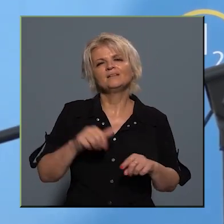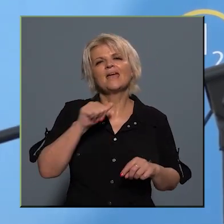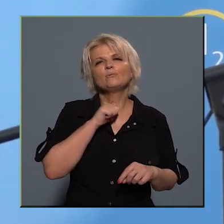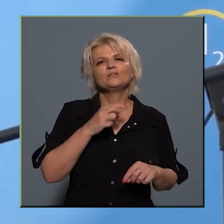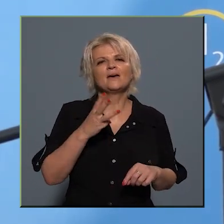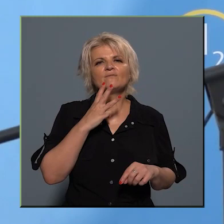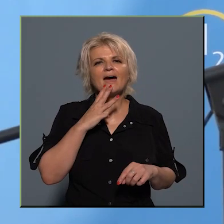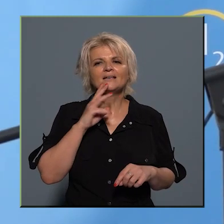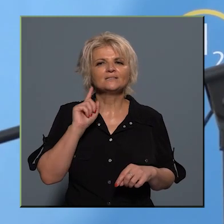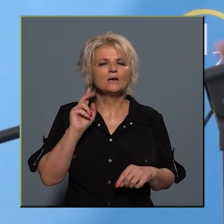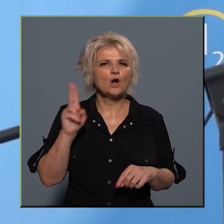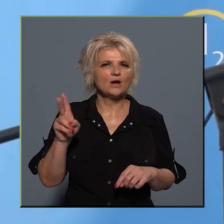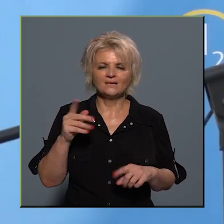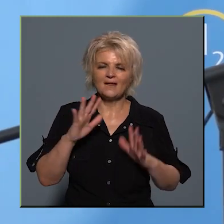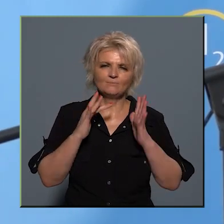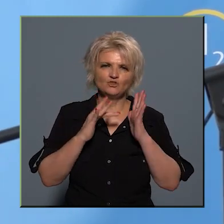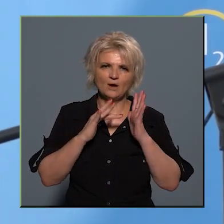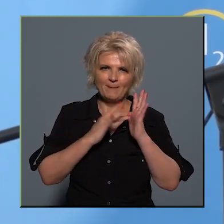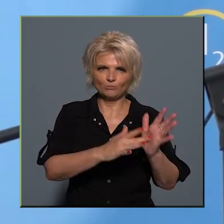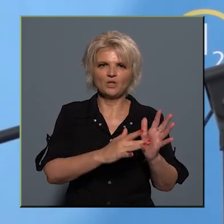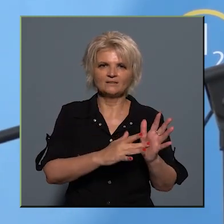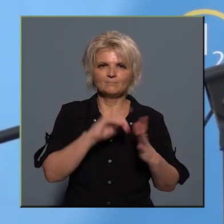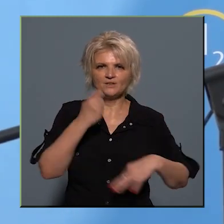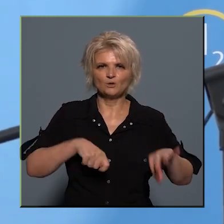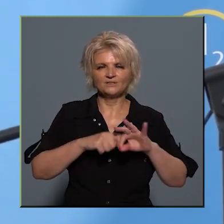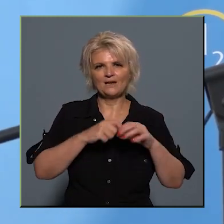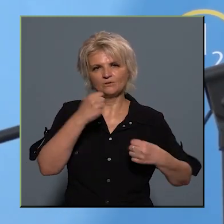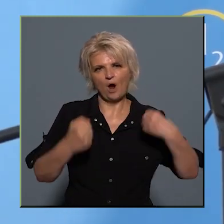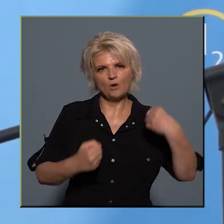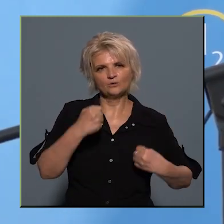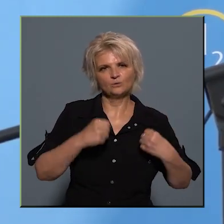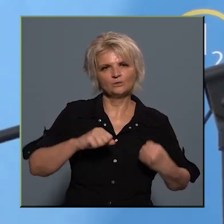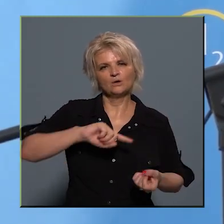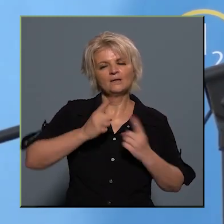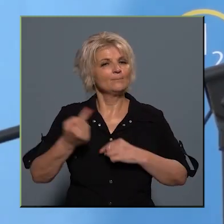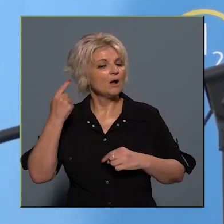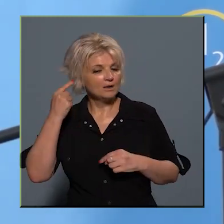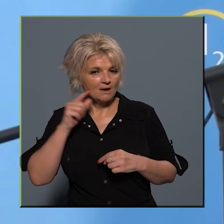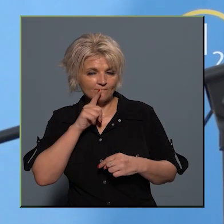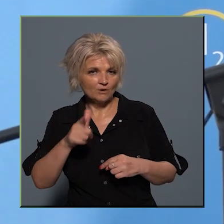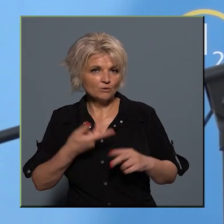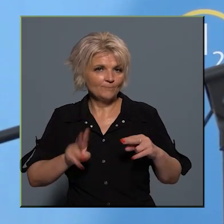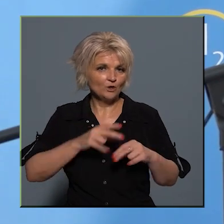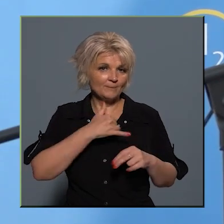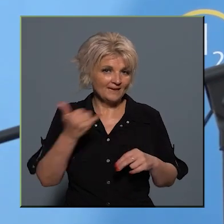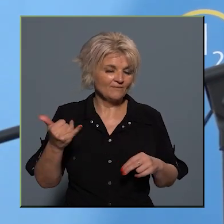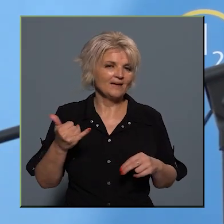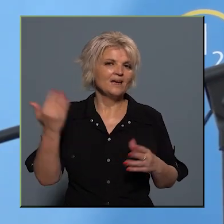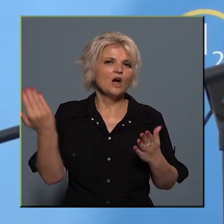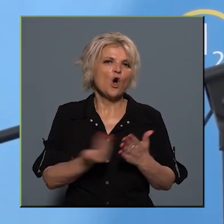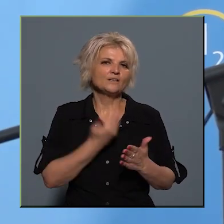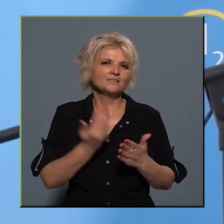Weiss, aki nem csak bemutat egy autót itt Magyarországon, hanem ahogy hallani fogjuk, több éve használja ezt már, tehát ő első